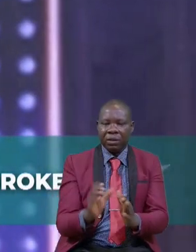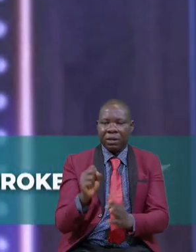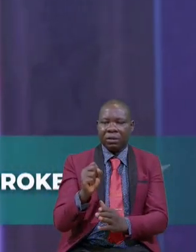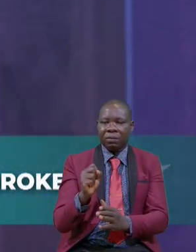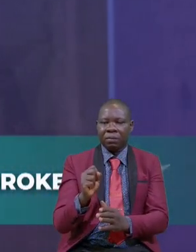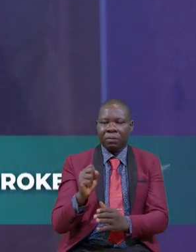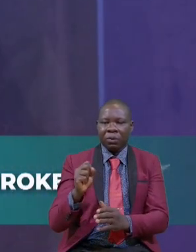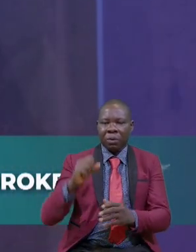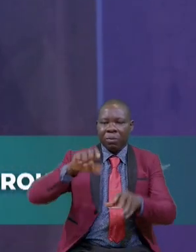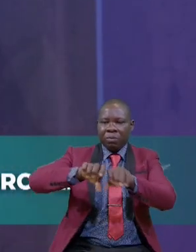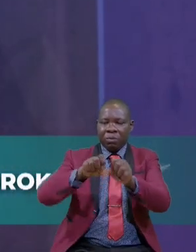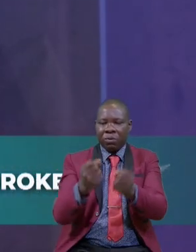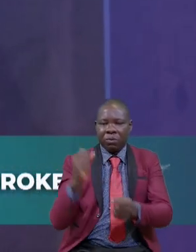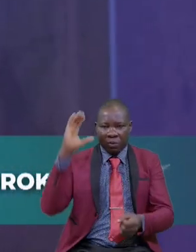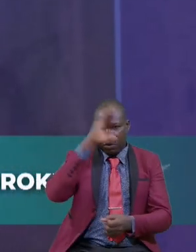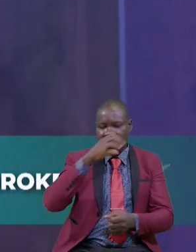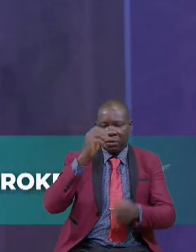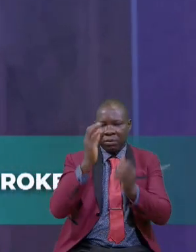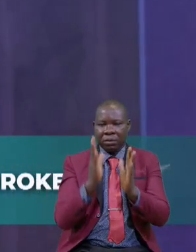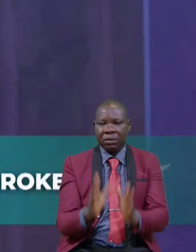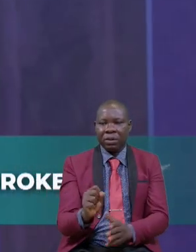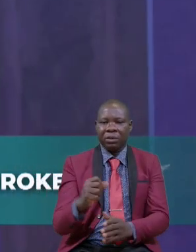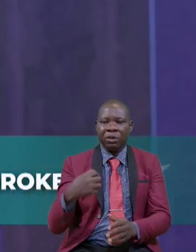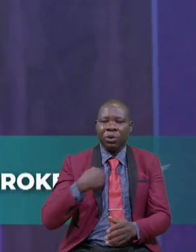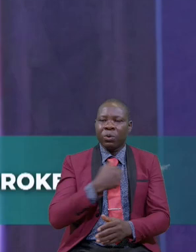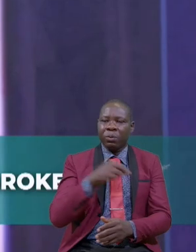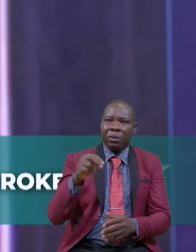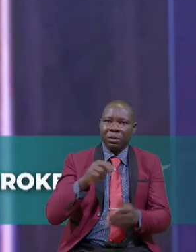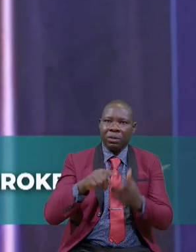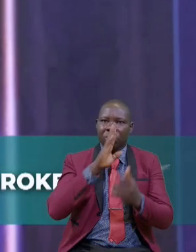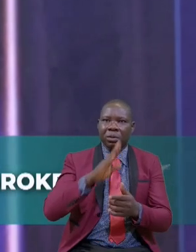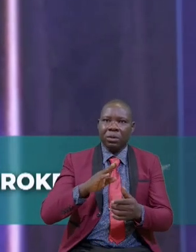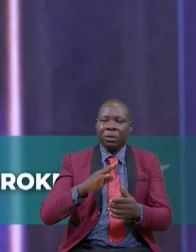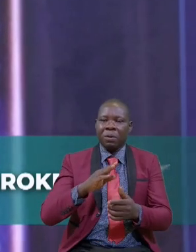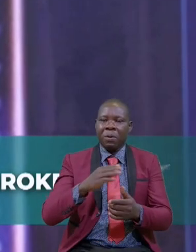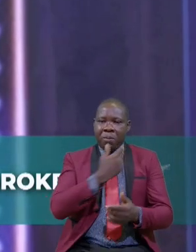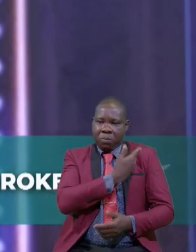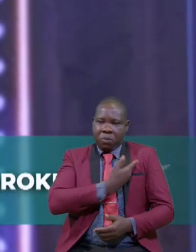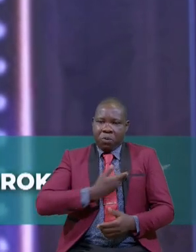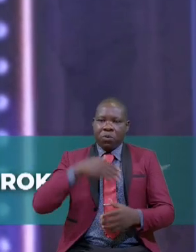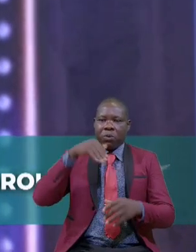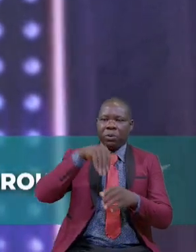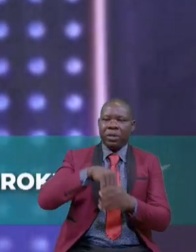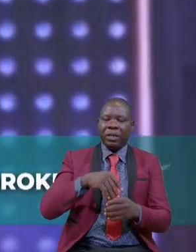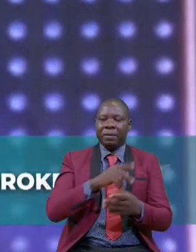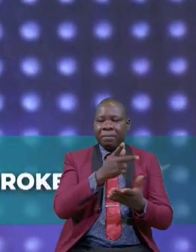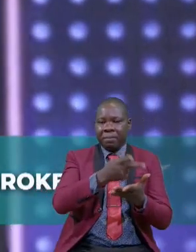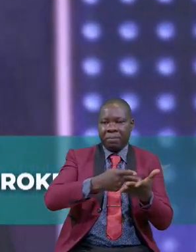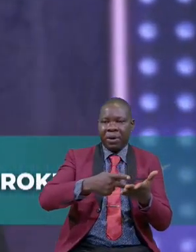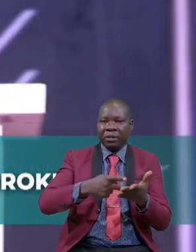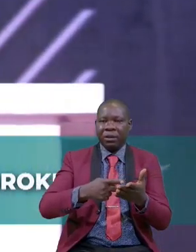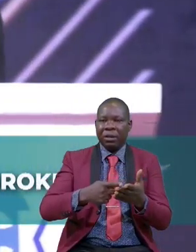les chercheurs we need brisés. To be broken. Nous devons être God brisés. Does not en réalité, what Dieu is not broken. Ce qui n'est pas brisé. Break